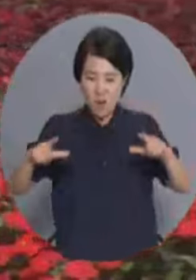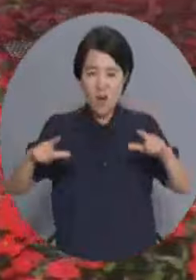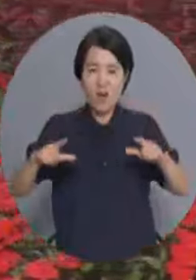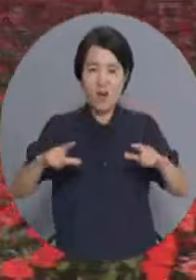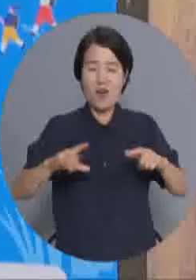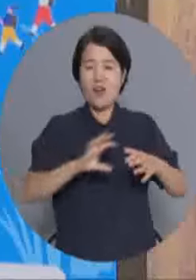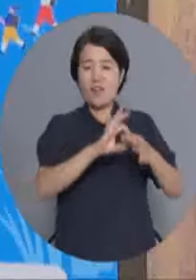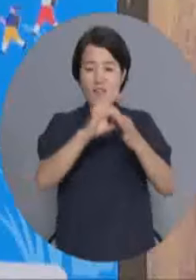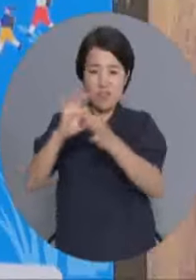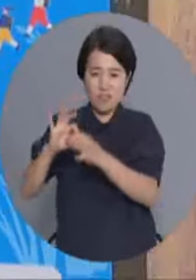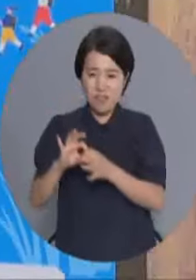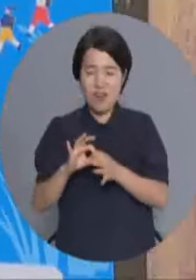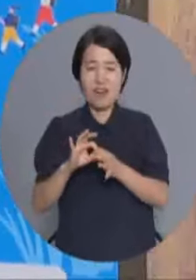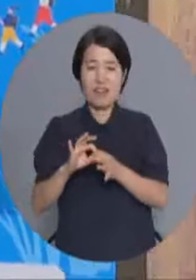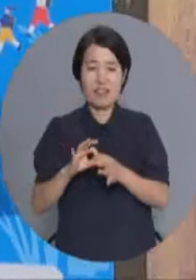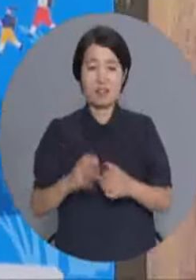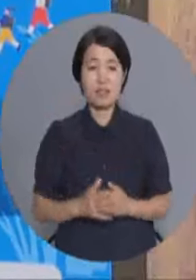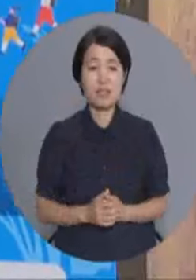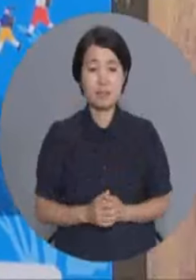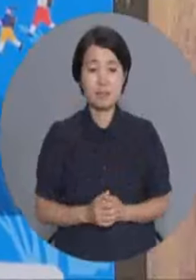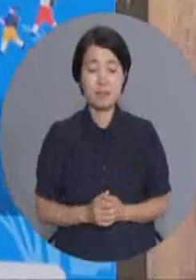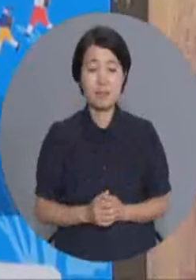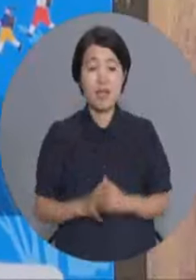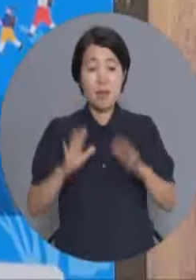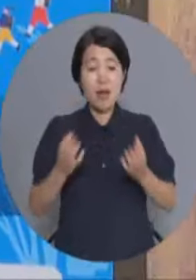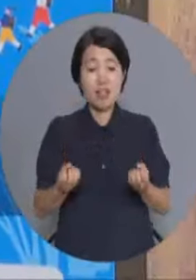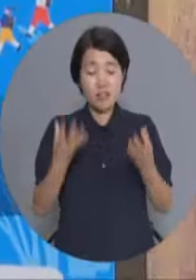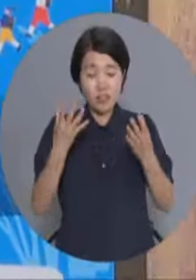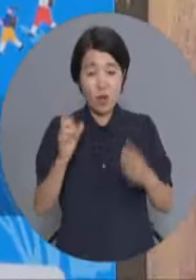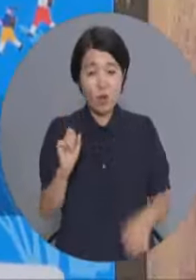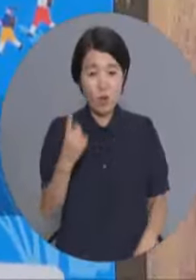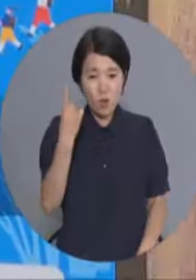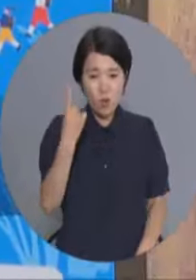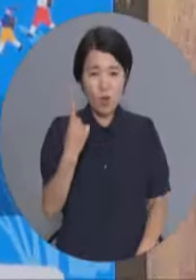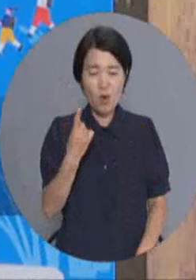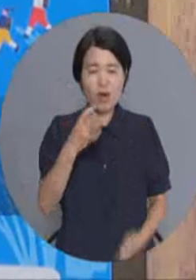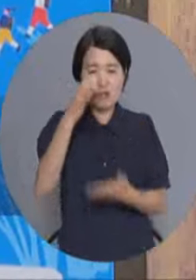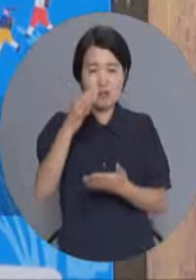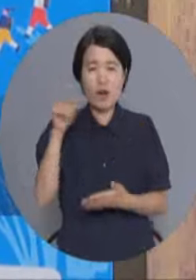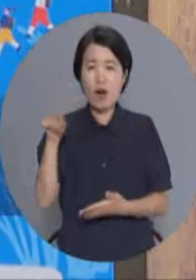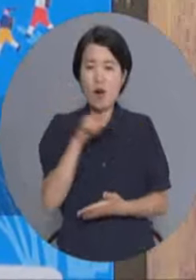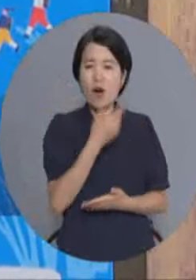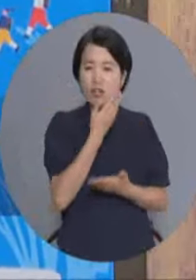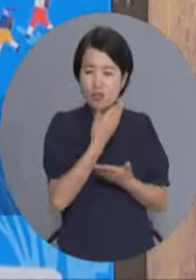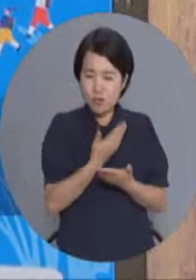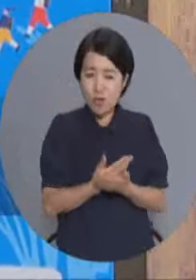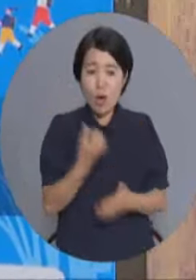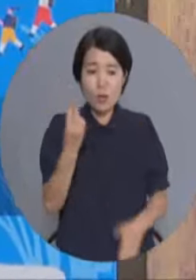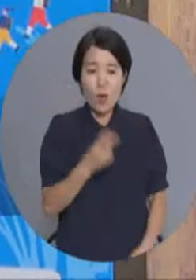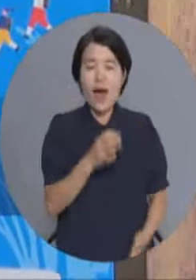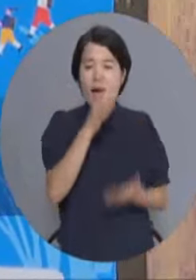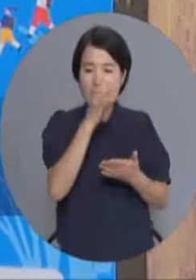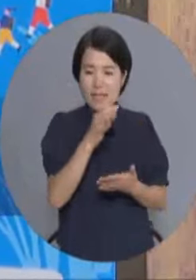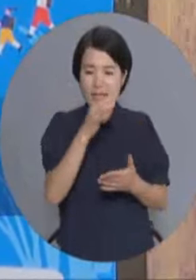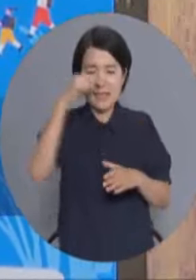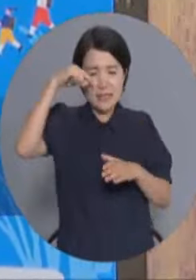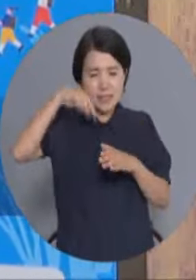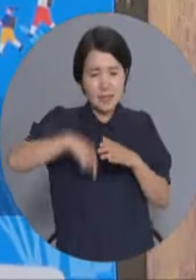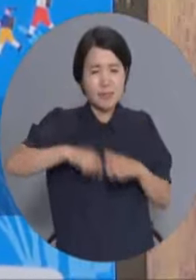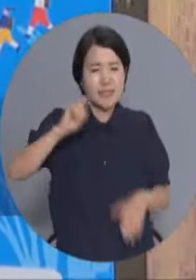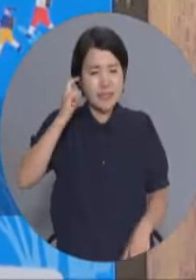펼쳐집니다. 이번 세계유산 축전을 통해 유산의 소중함과 그리고 그